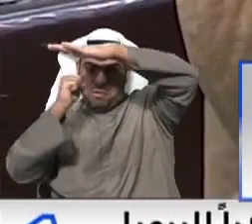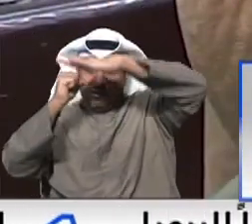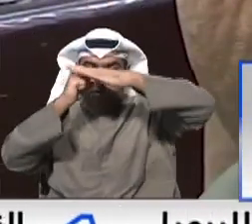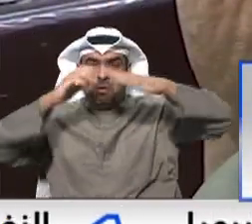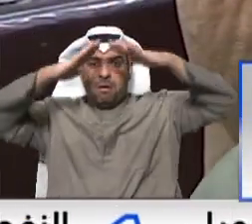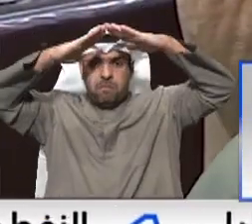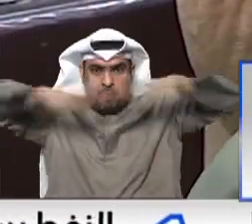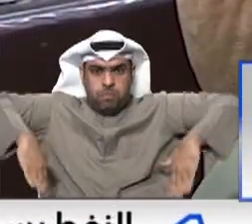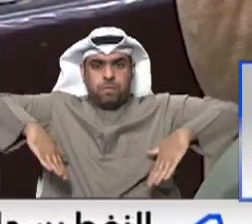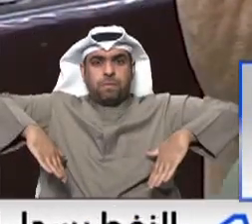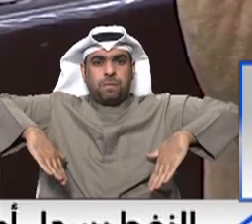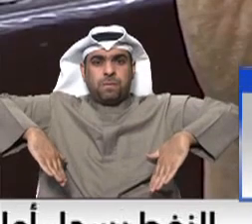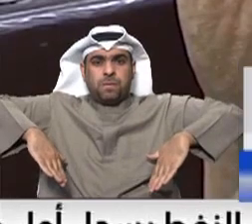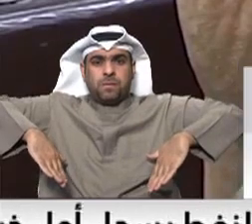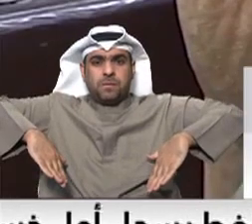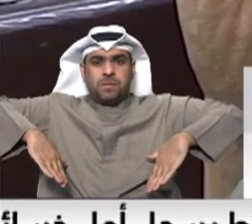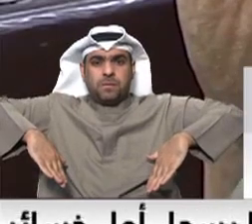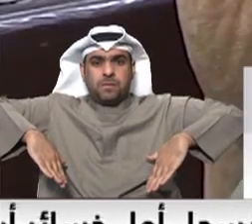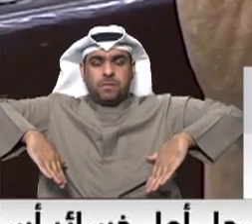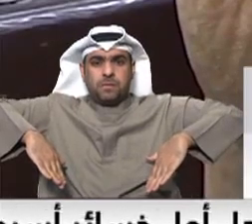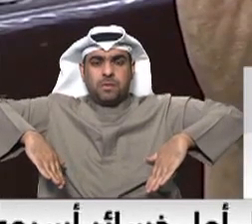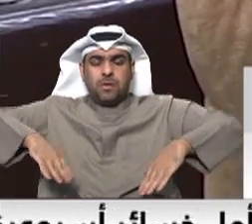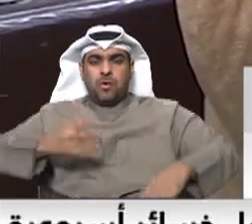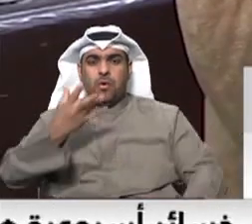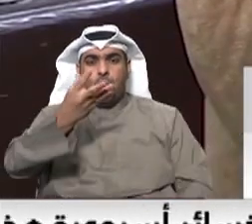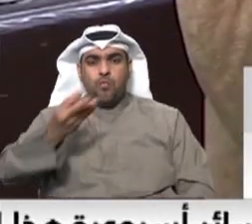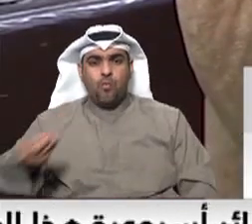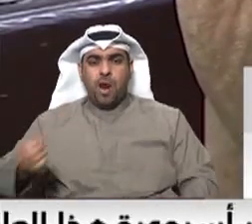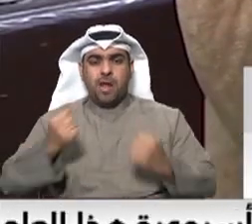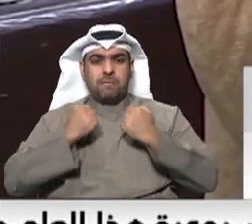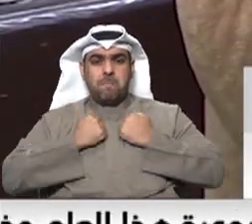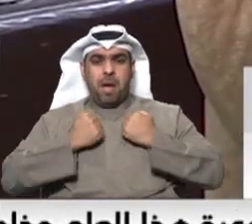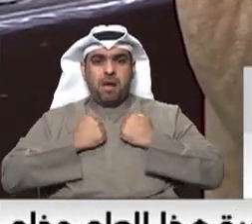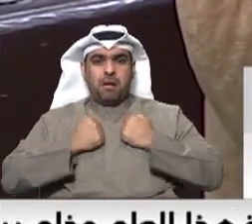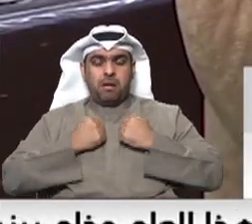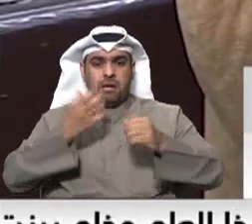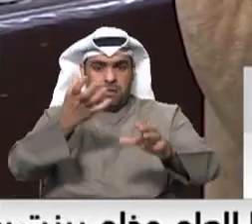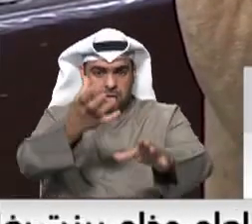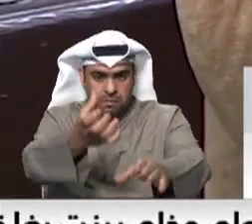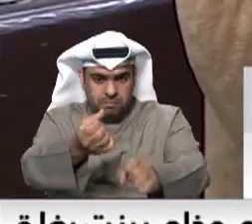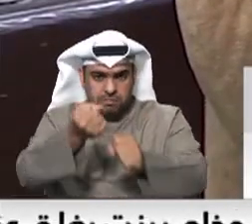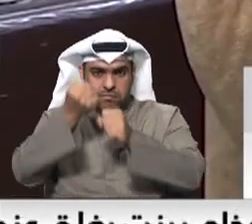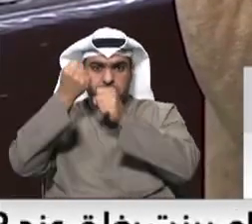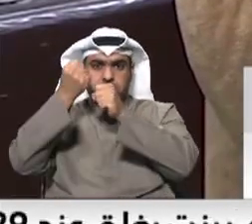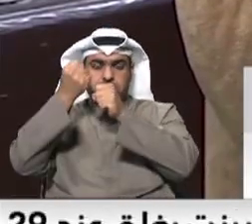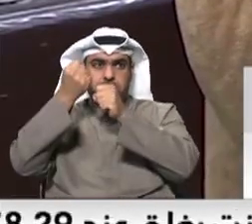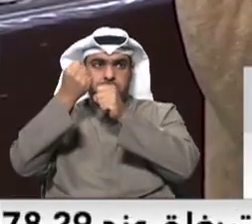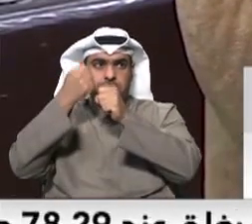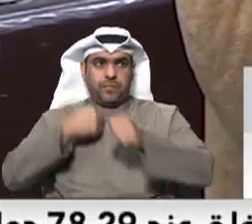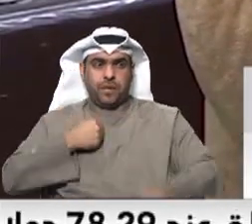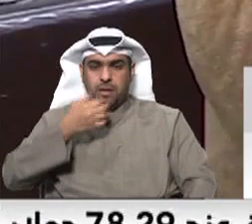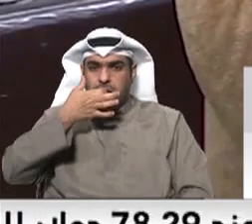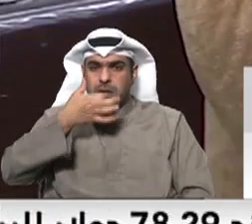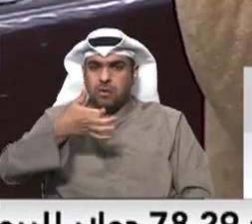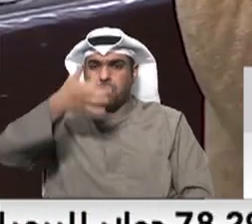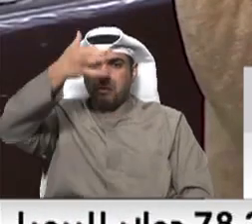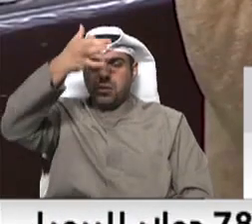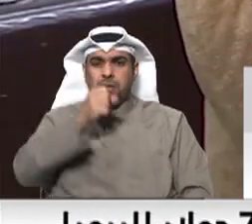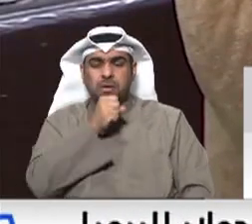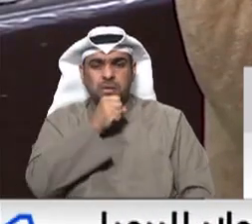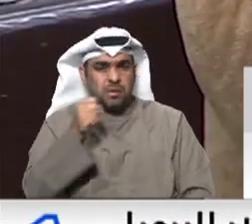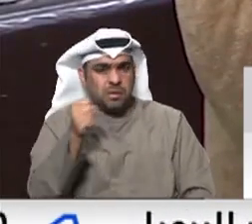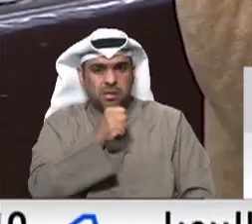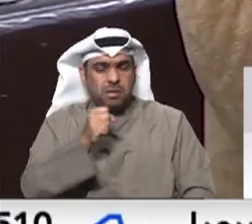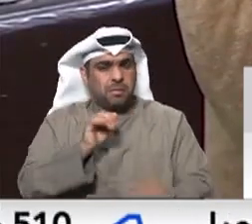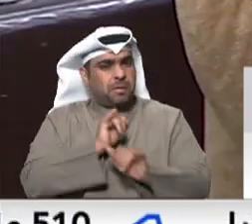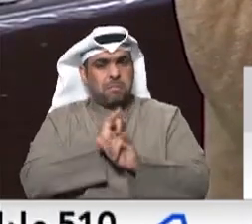ابني، وخش علي. لما خش فأنا فيش عندي هذا، ما شفت بطلع هيك إلا إشي